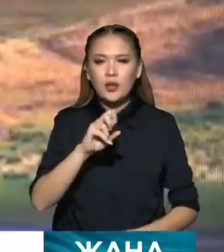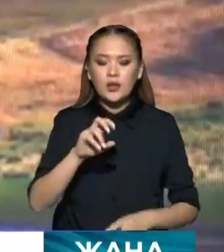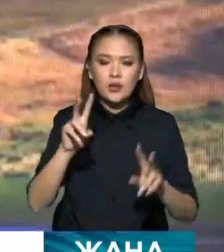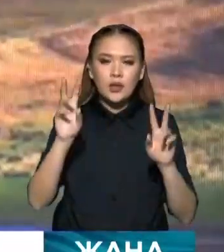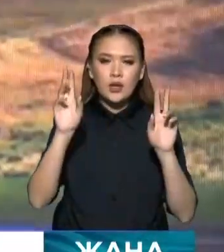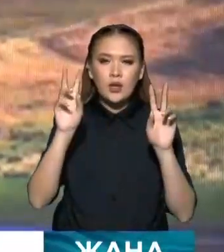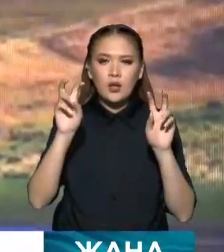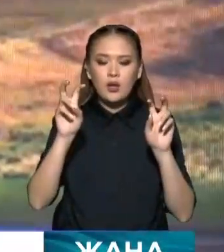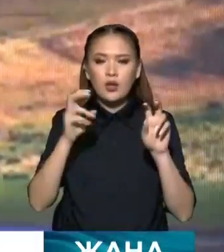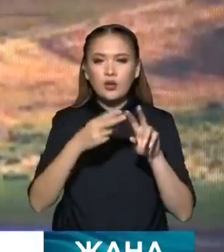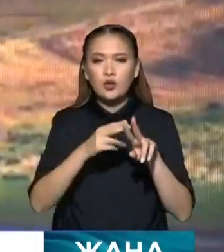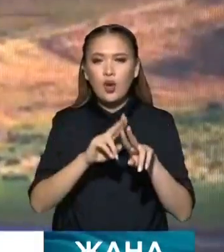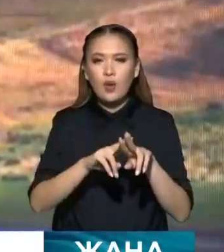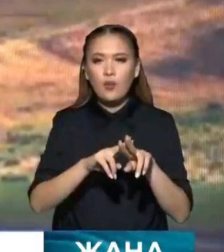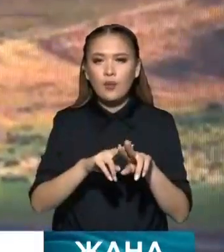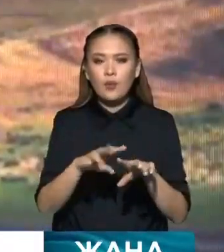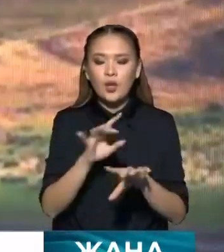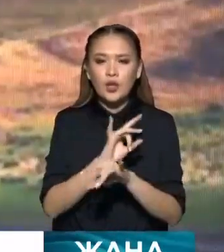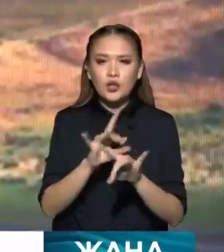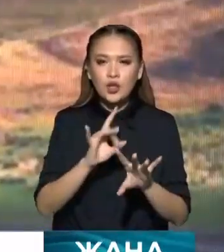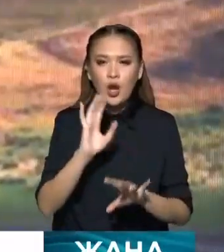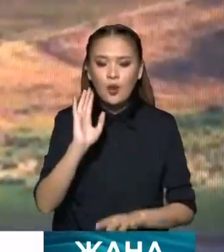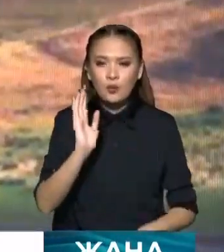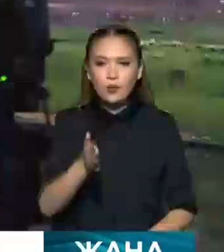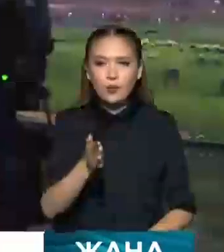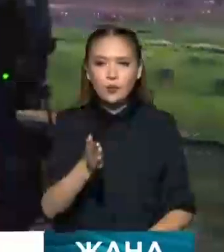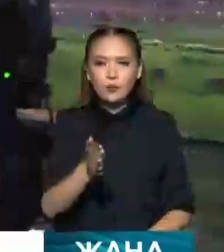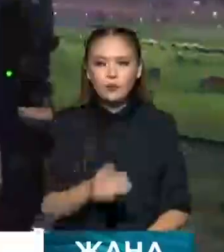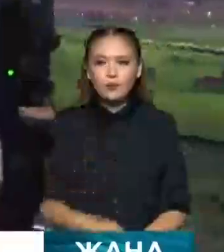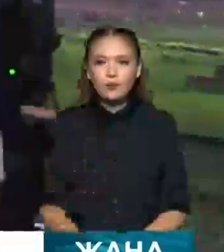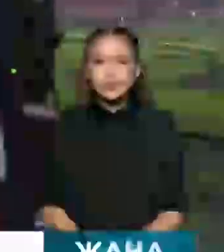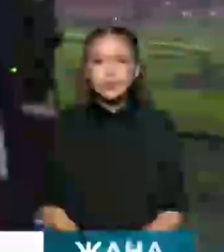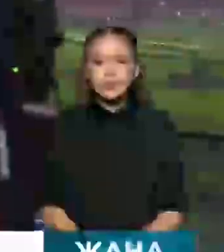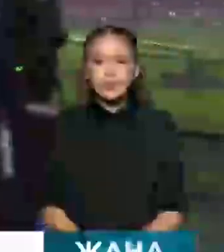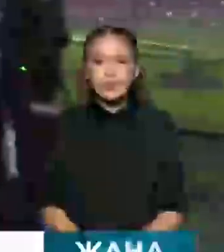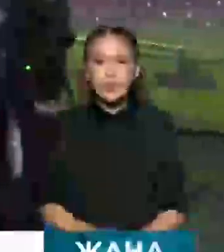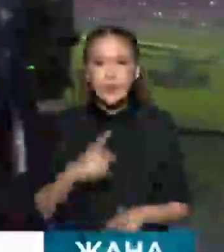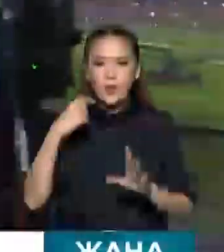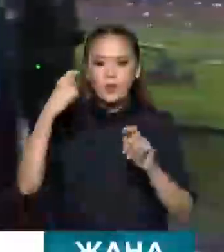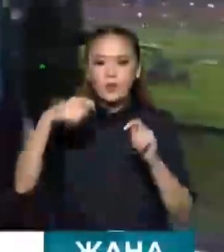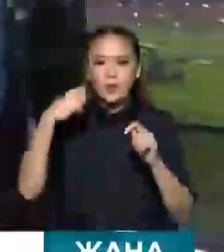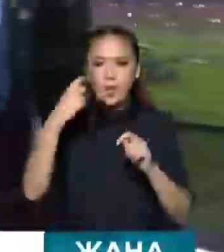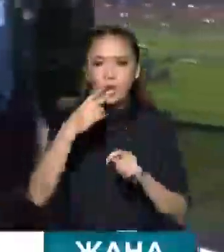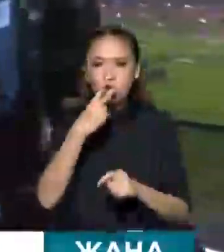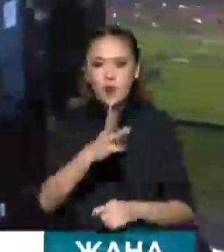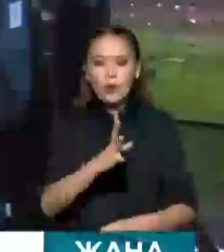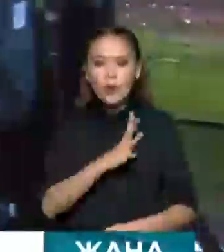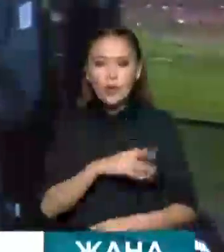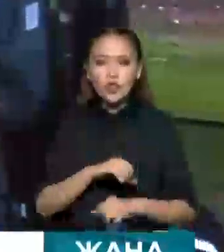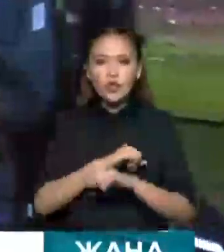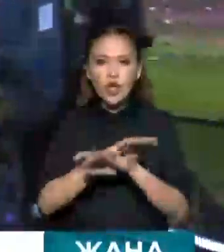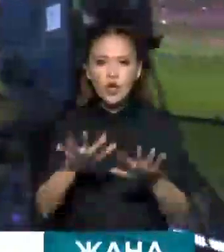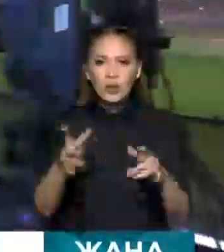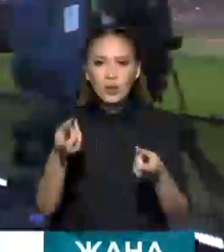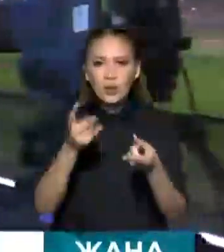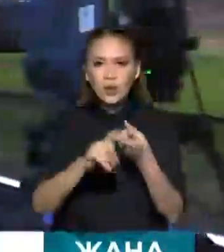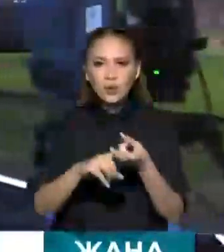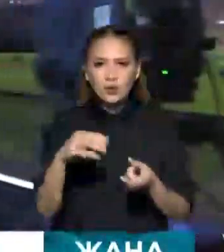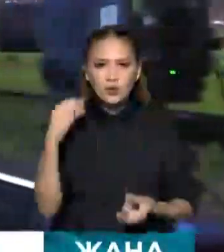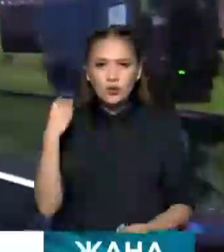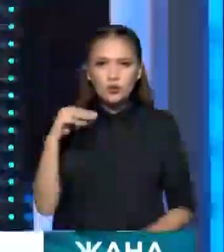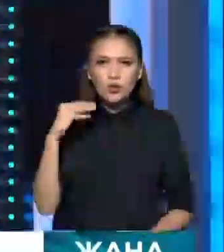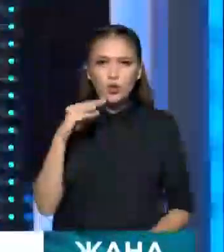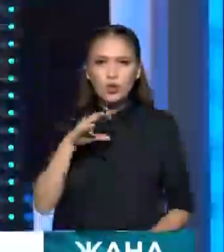ресурстары, мемлекеттік ресурстарды қоса отырып, бұл межеден шығуға болады. Жаңағы бейнематериалда көрсетілген жайылым жерлерге байланысты Түркістанның